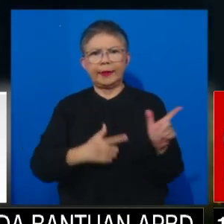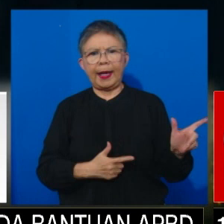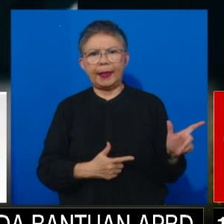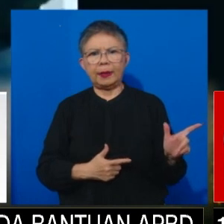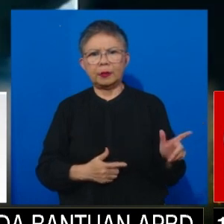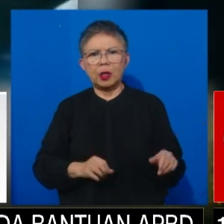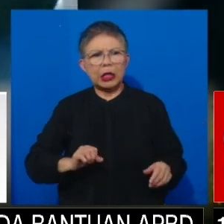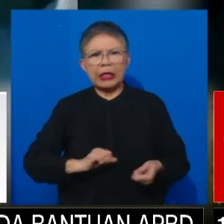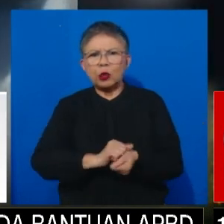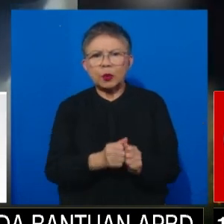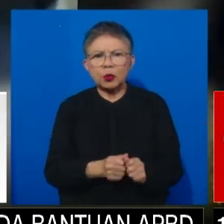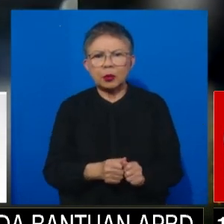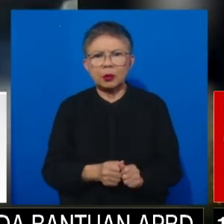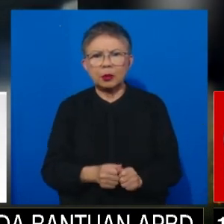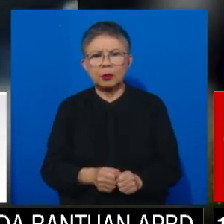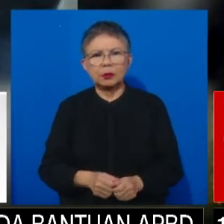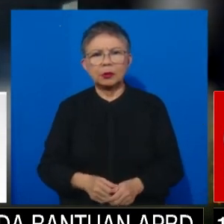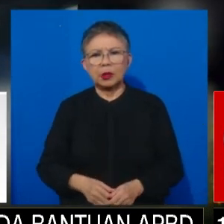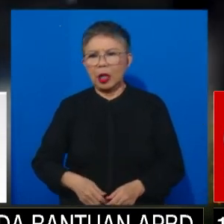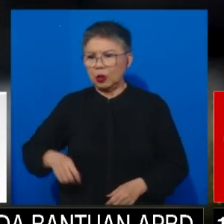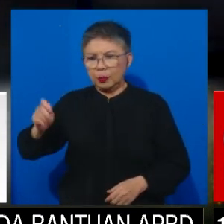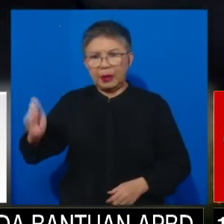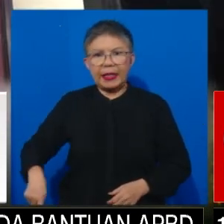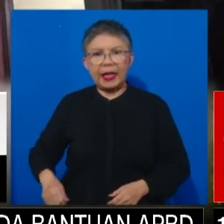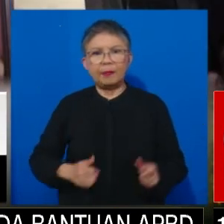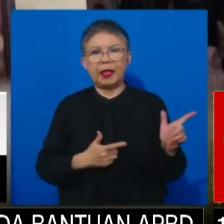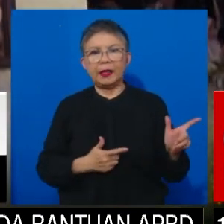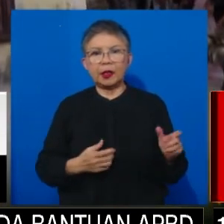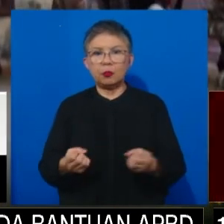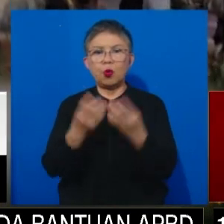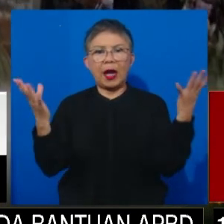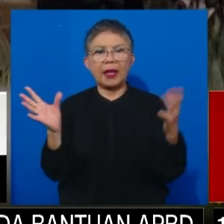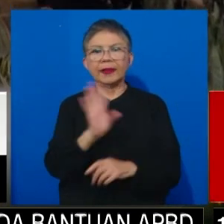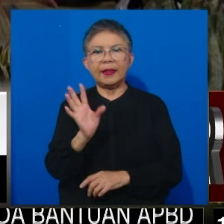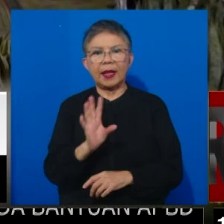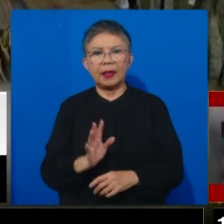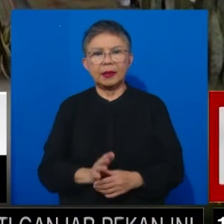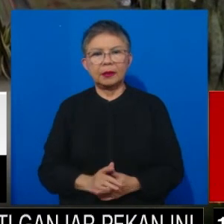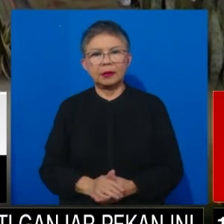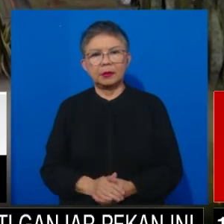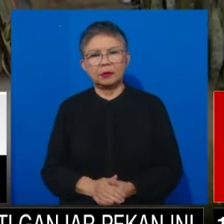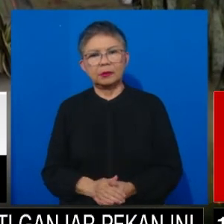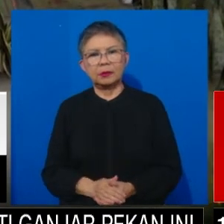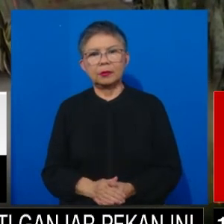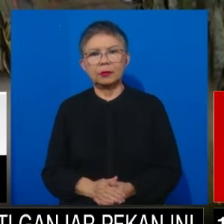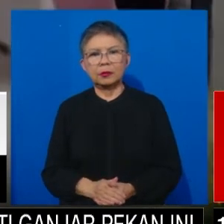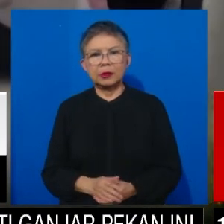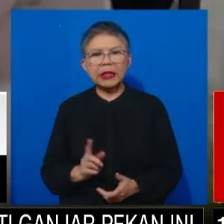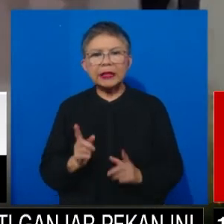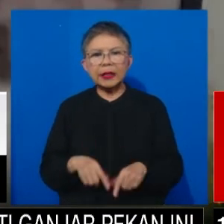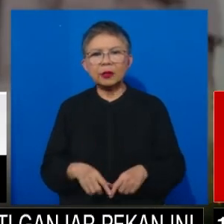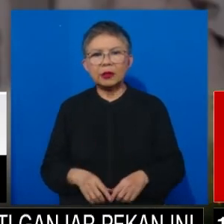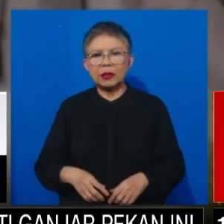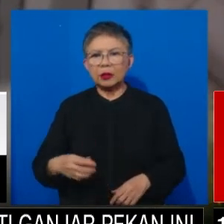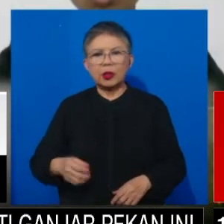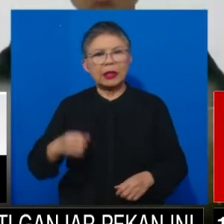pengawasan, tapi juga soal peradilan militer yang tidak terbuka dan berpotensi memberikan keringanan para pelaku, sehingga tidak ada efek